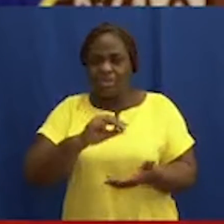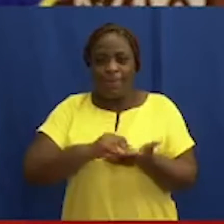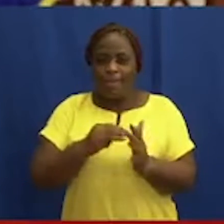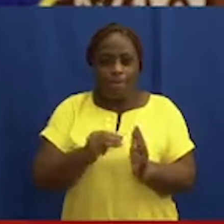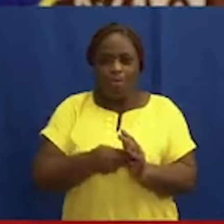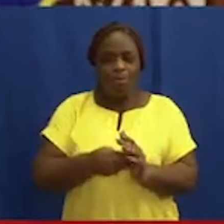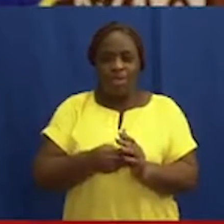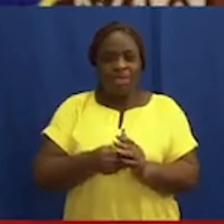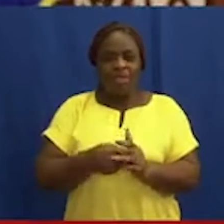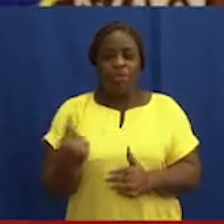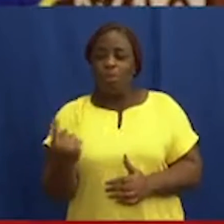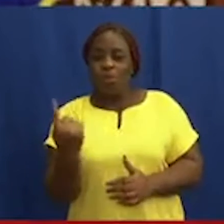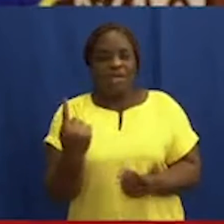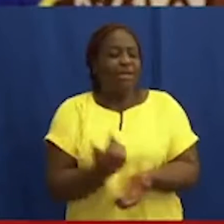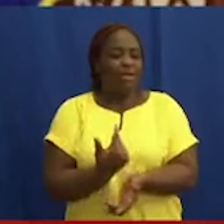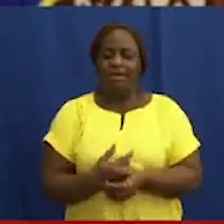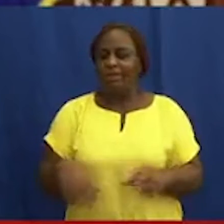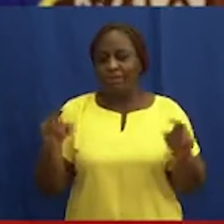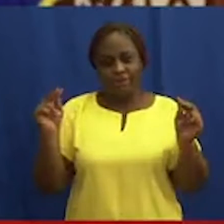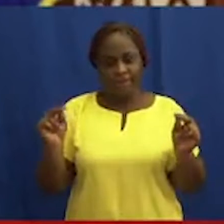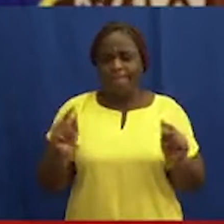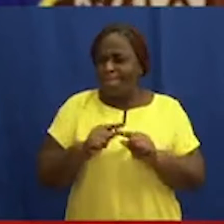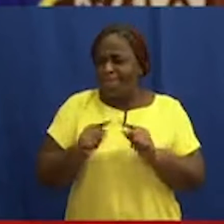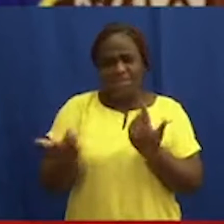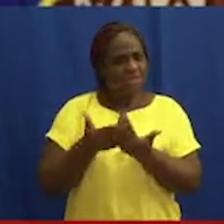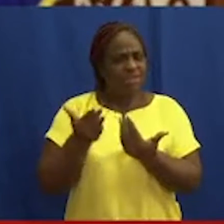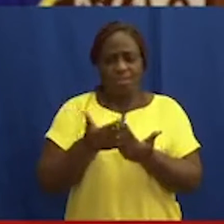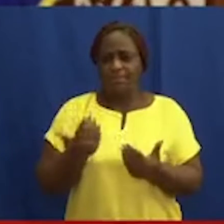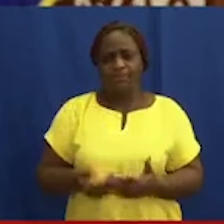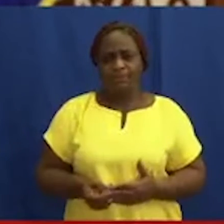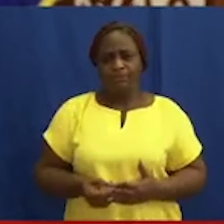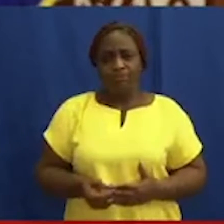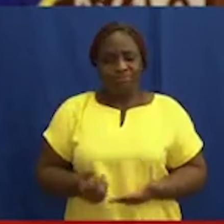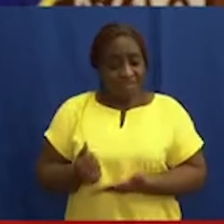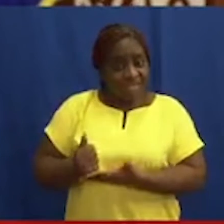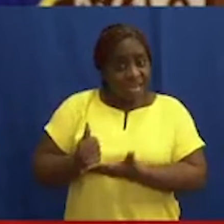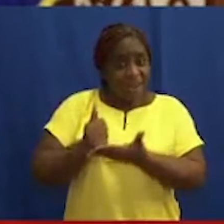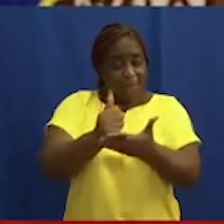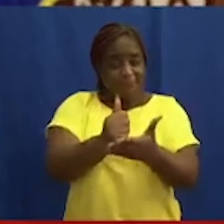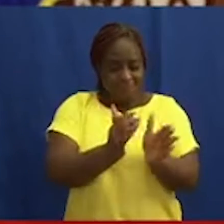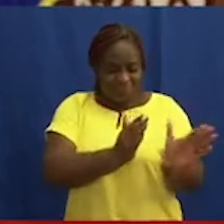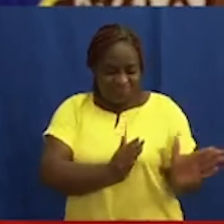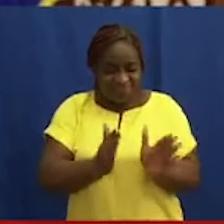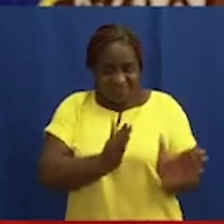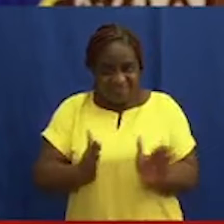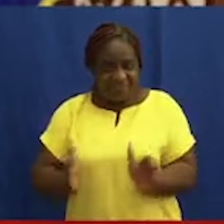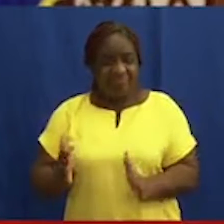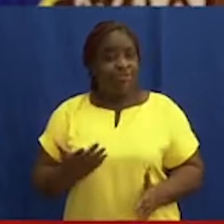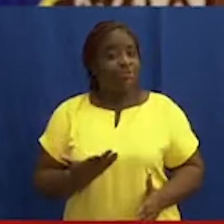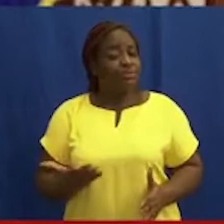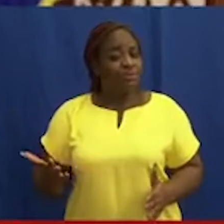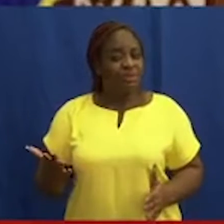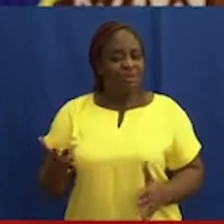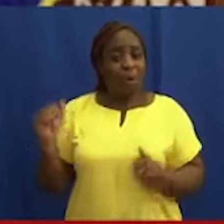a yawon rangadi da na yankuna guda tara da na zaga da kuma fadawa ɗan ƙasa